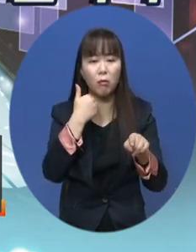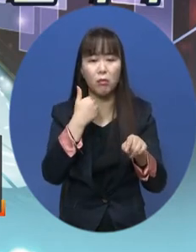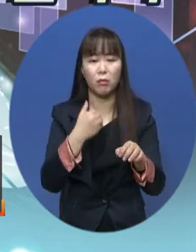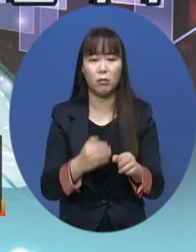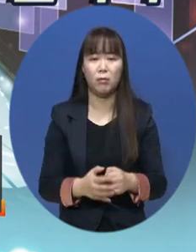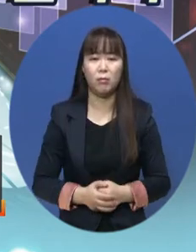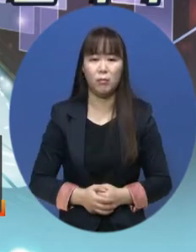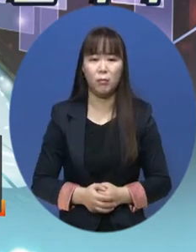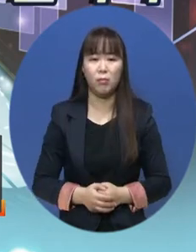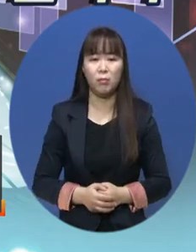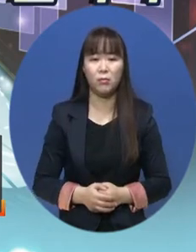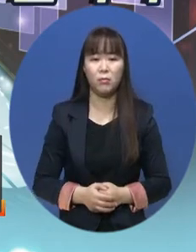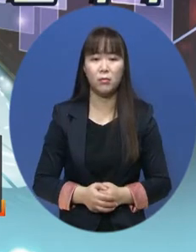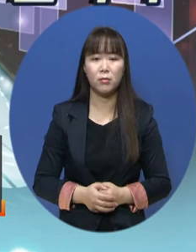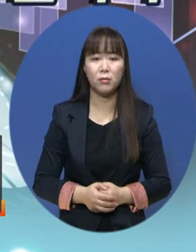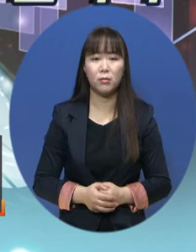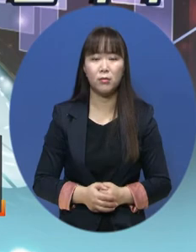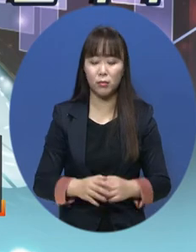받겠습니까?